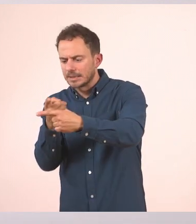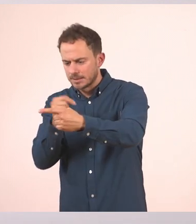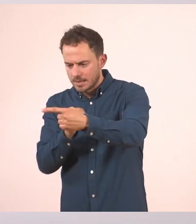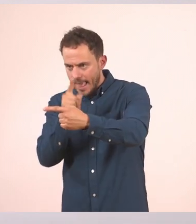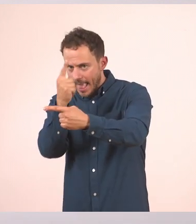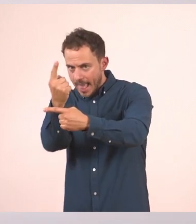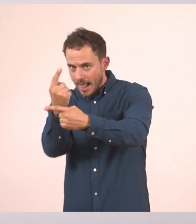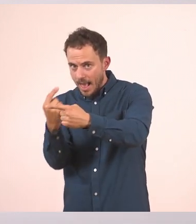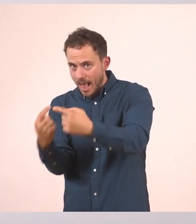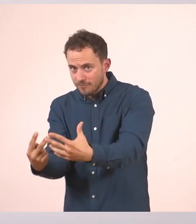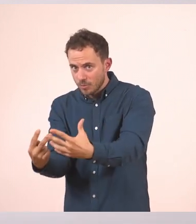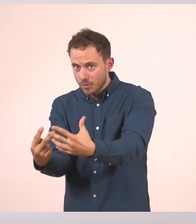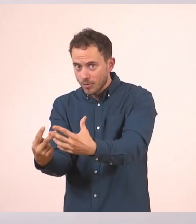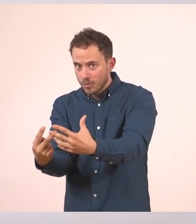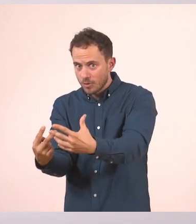1, 7.